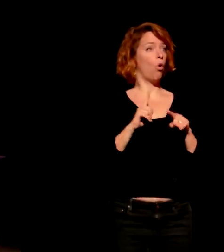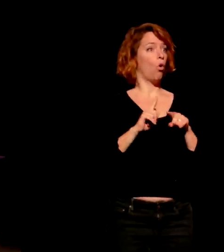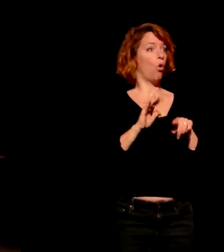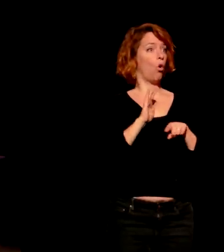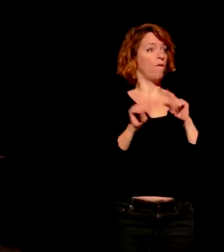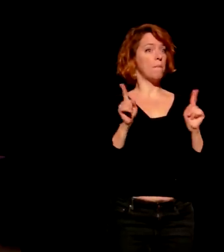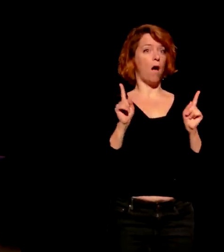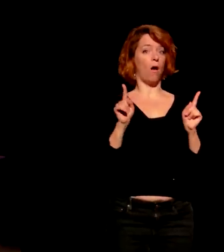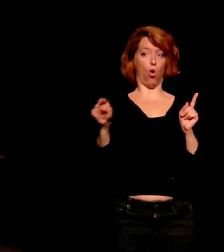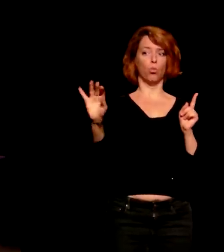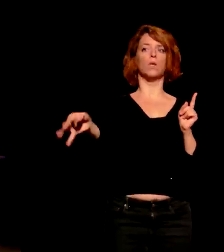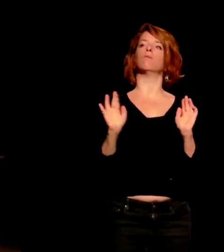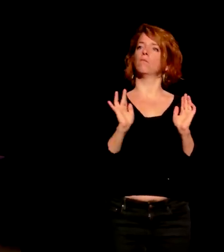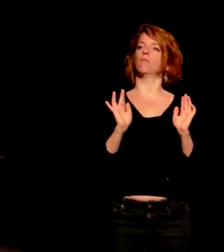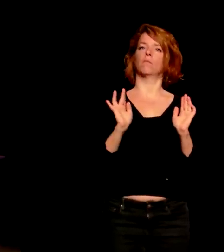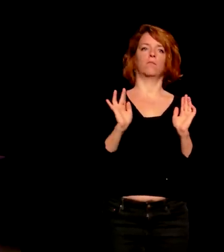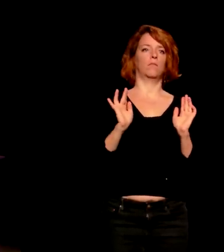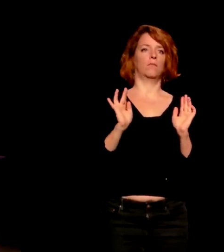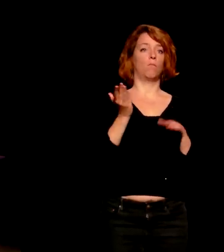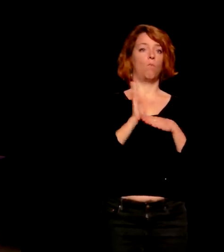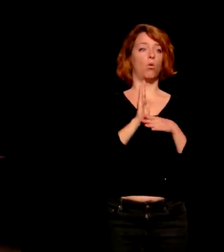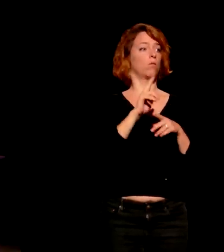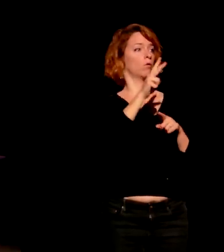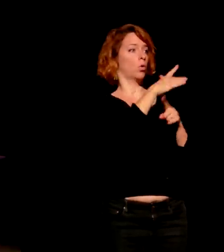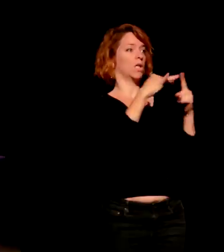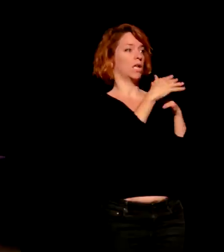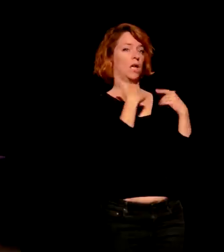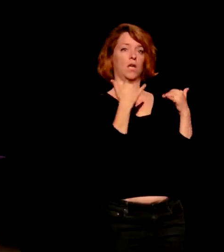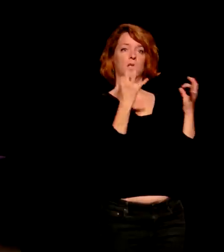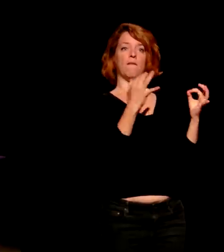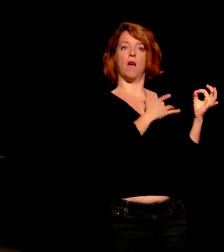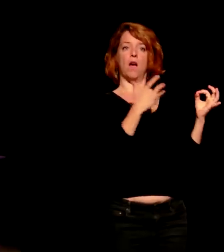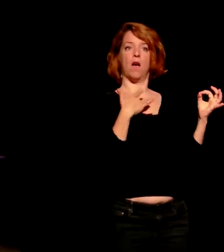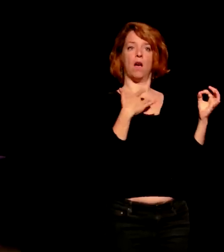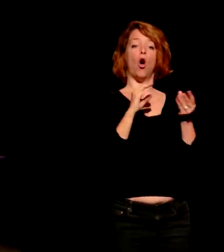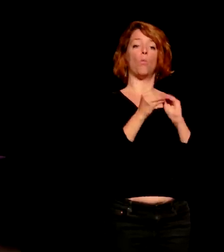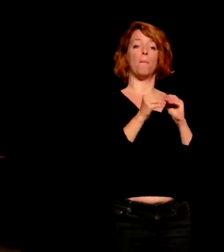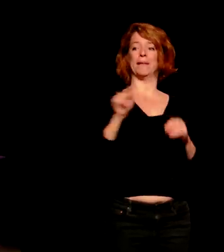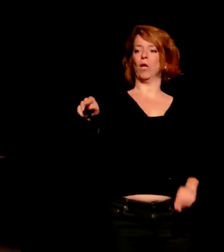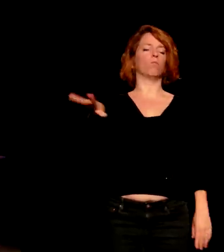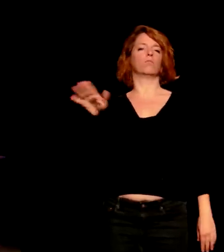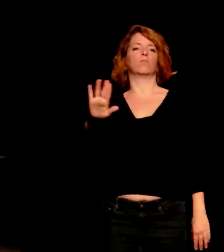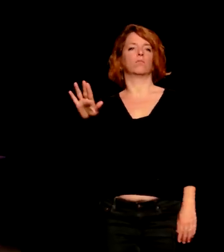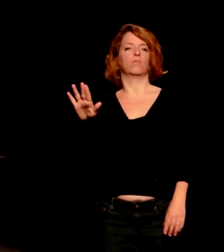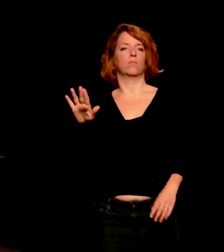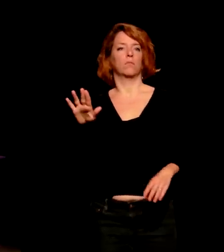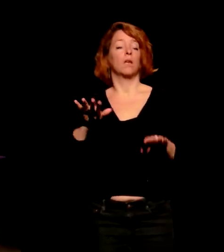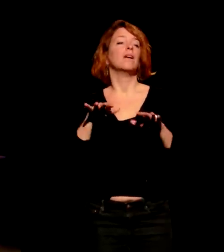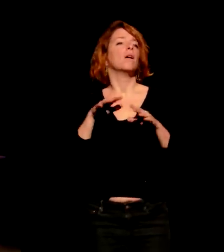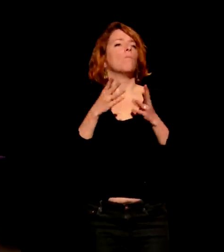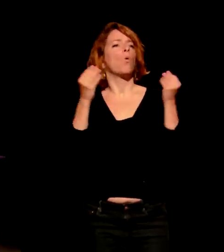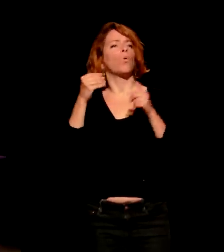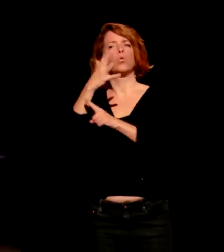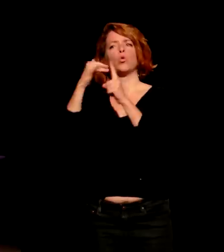vient dédouaner, tranquille, le reste de la société. Le problème, c'est eux, et ça se passe seulement là. Beaucoup de sociologues ont travaillé sur ce truc-là, et les